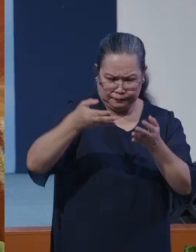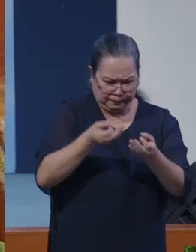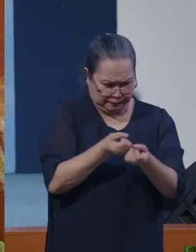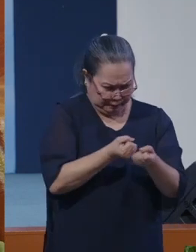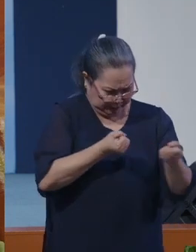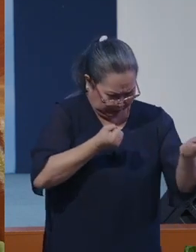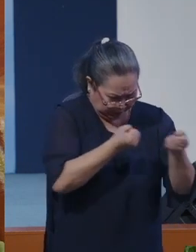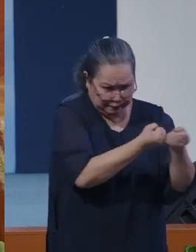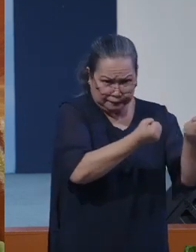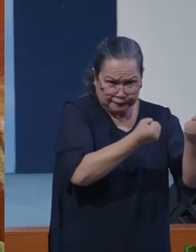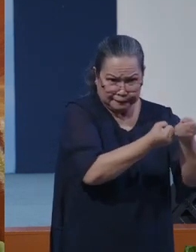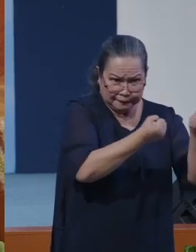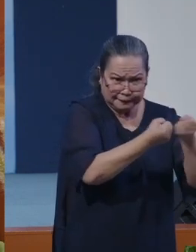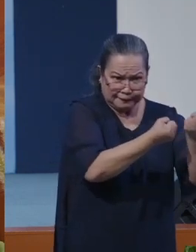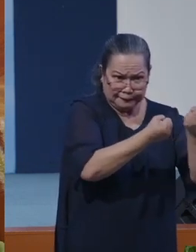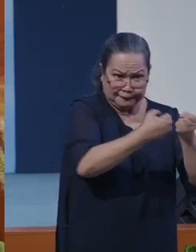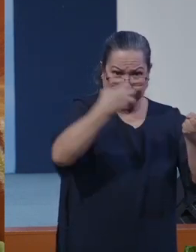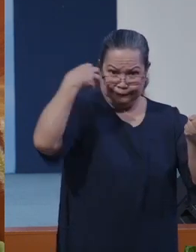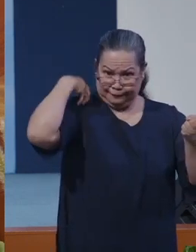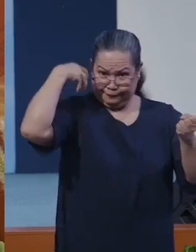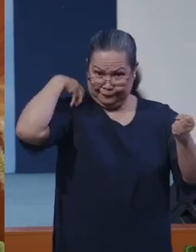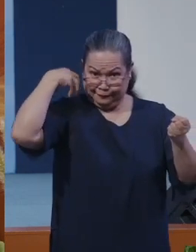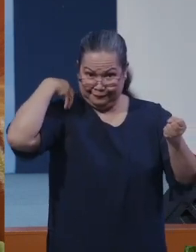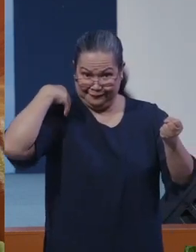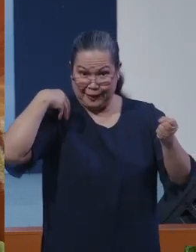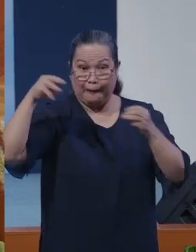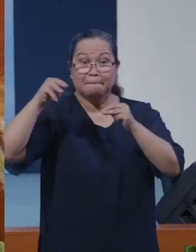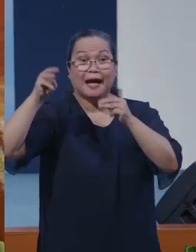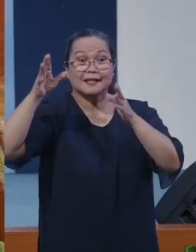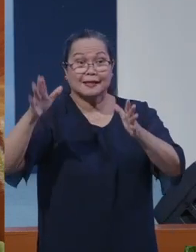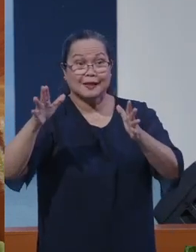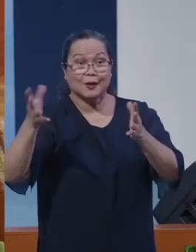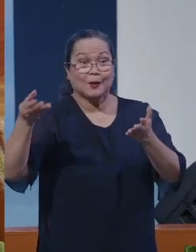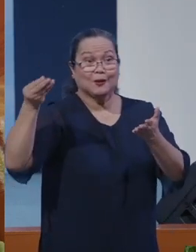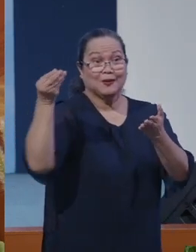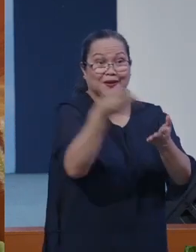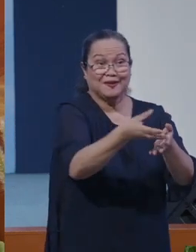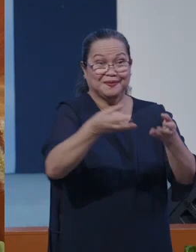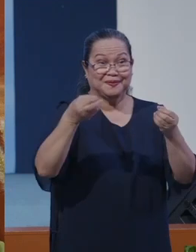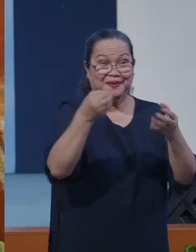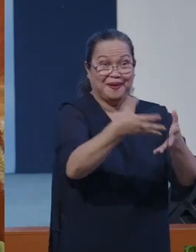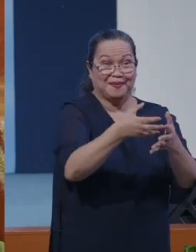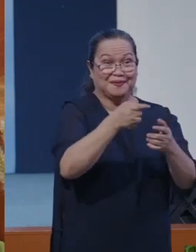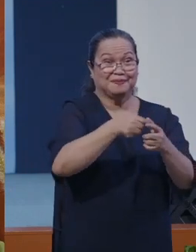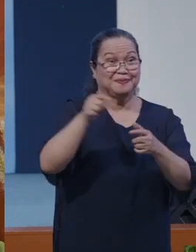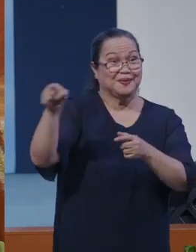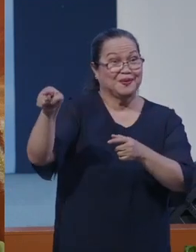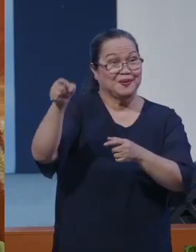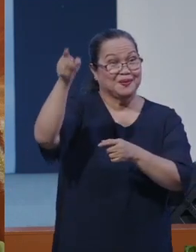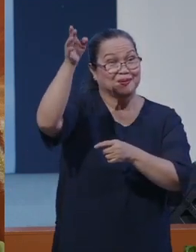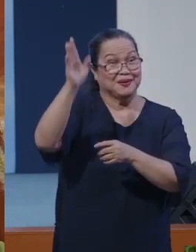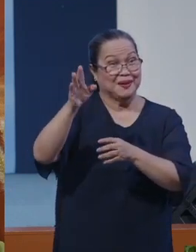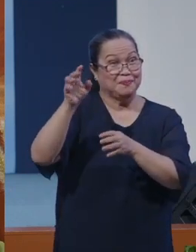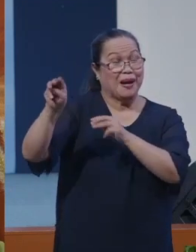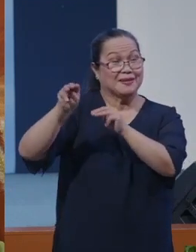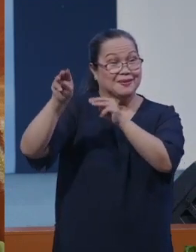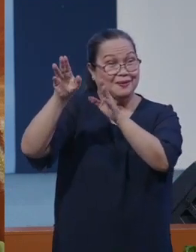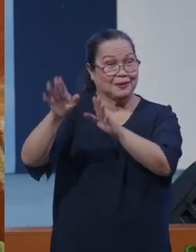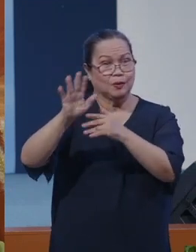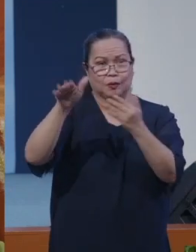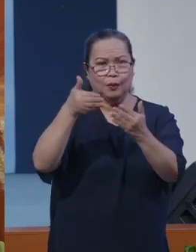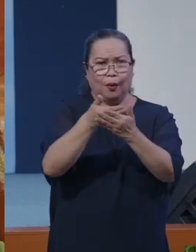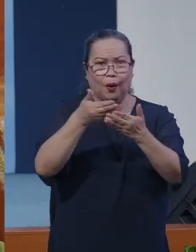datapwat, ay binibigay ng kanyang Panginoon. Sapagkat ang lahat ng